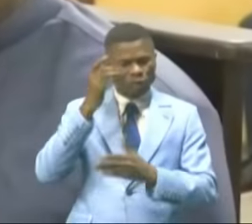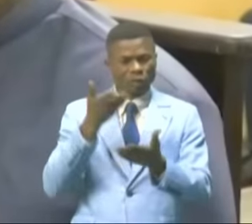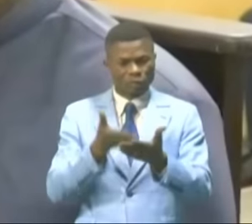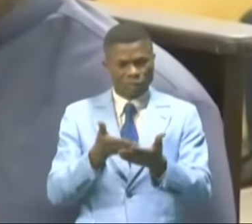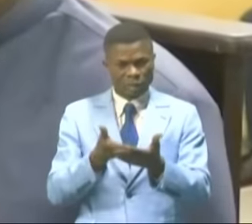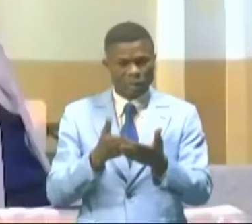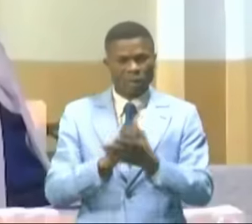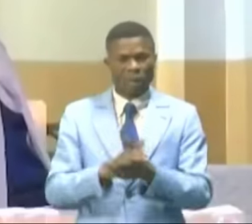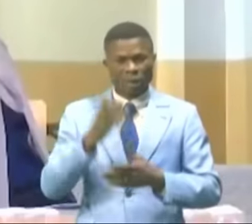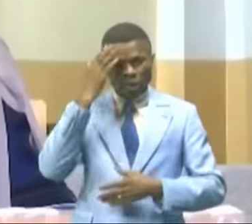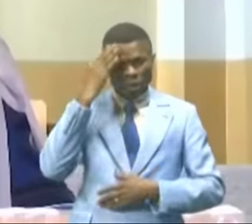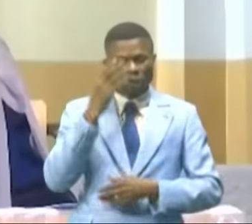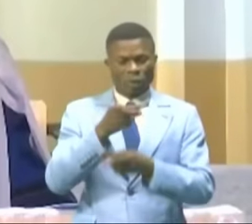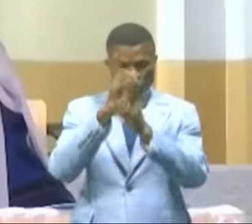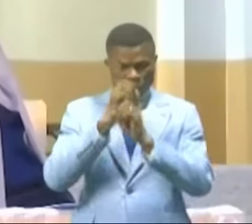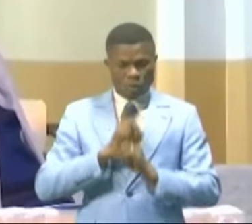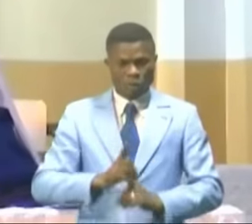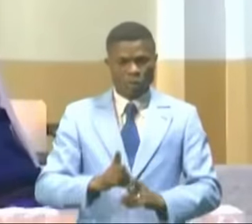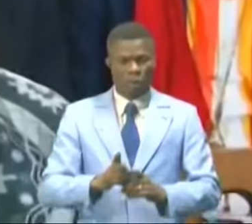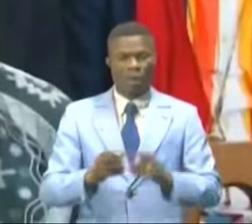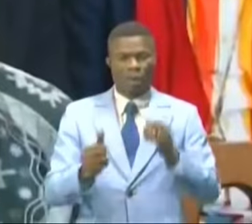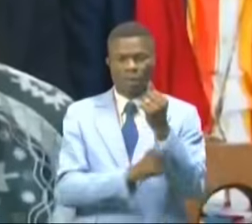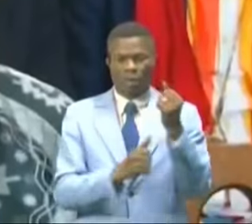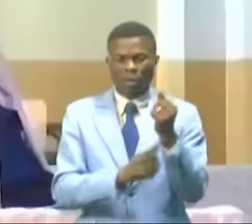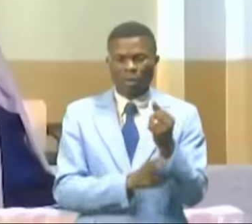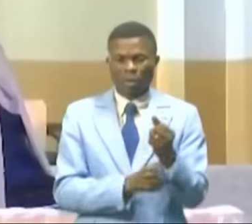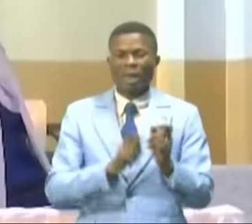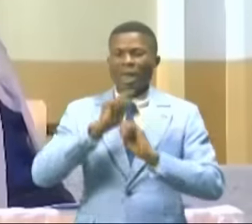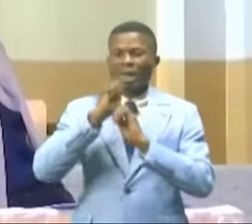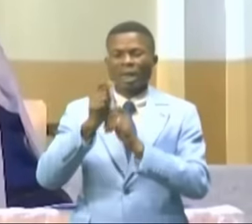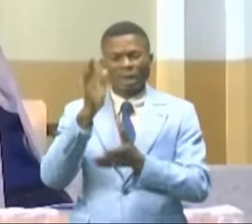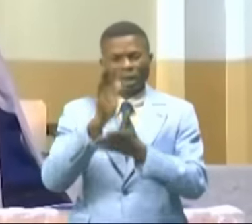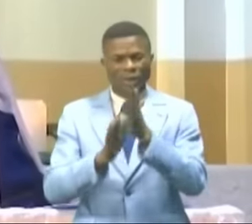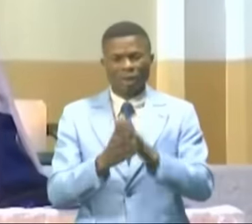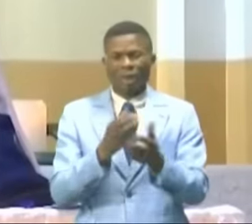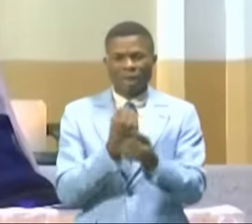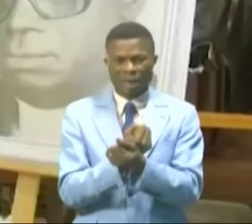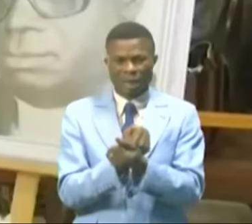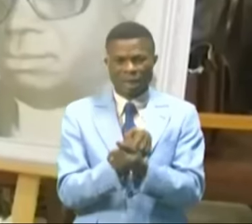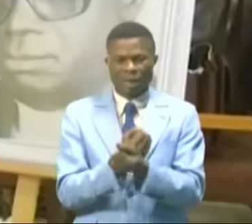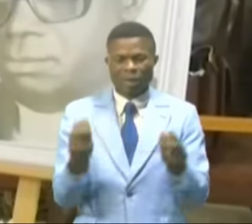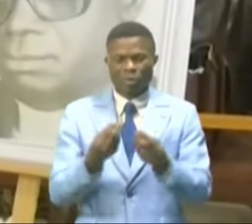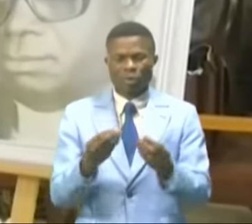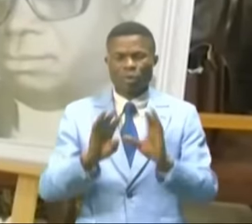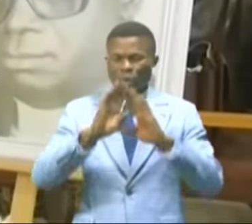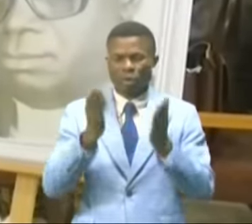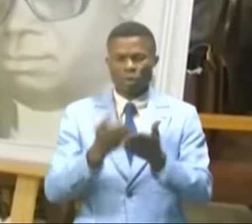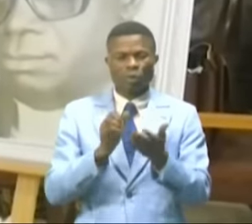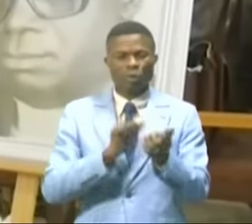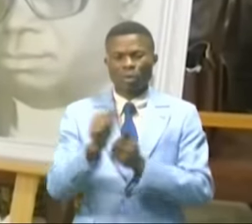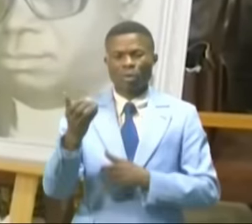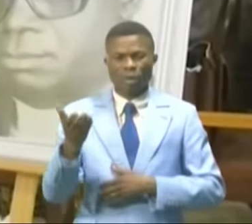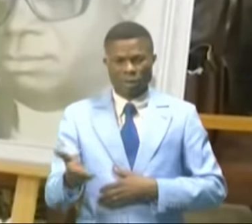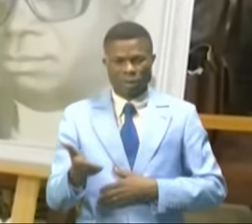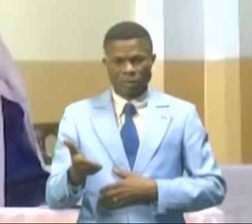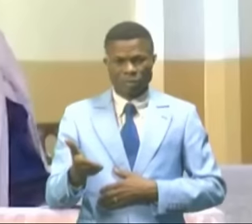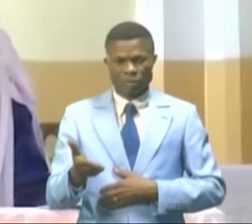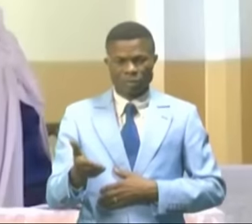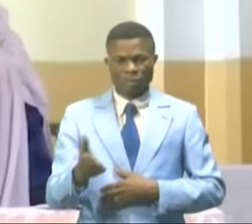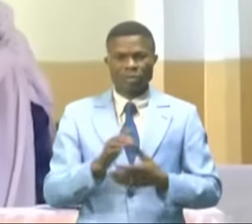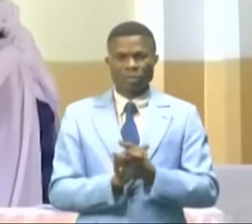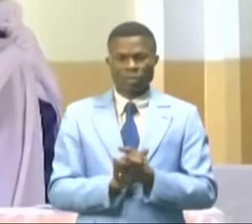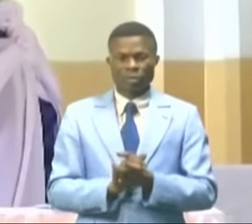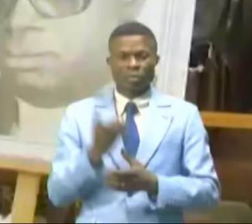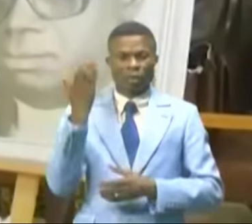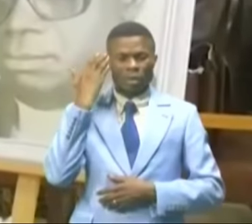À savoir que la dignité et l'honneur n'avaient pas de prix. La crainte est la crainte de ce qui est sacré. Et tant que je vivrai,